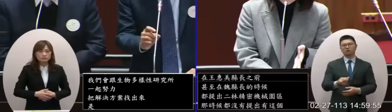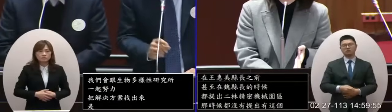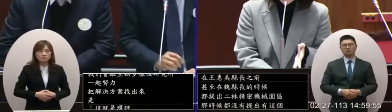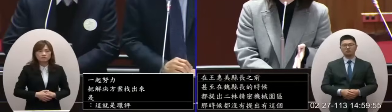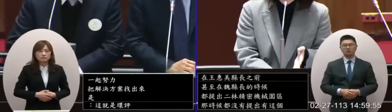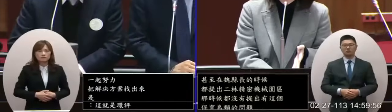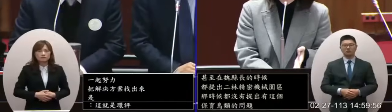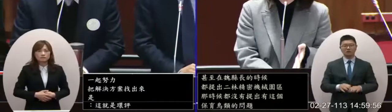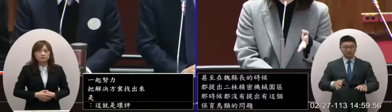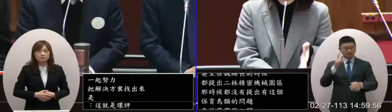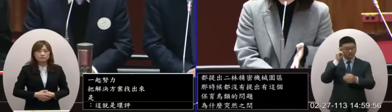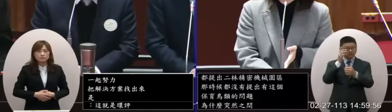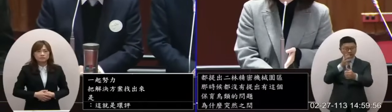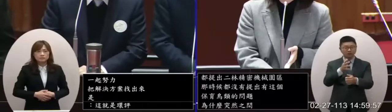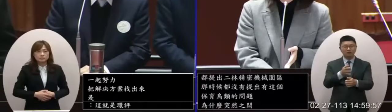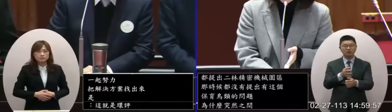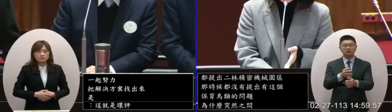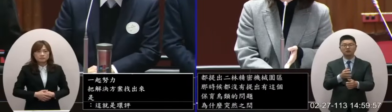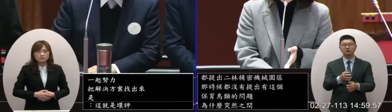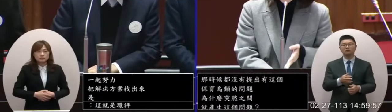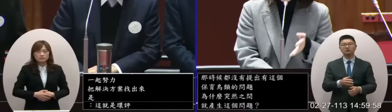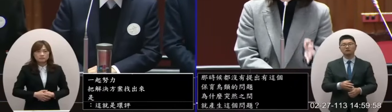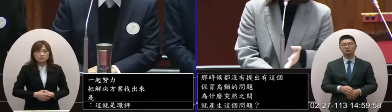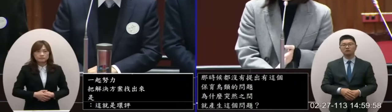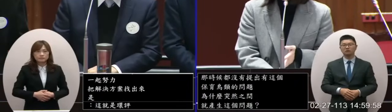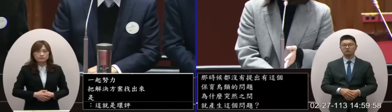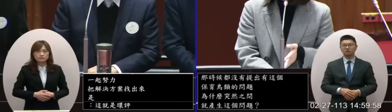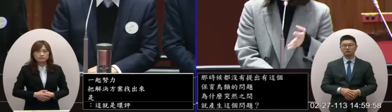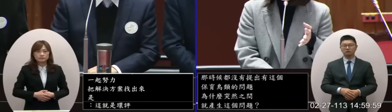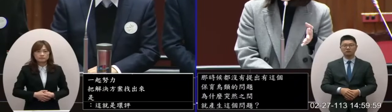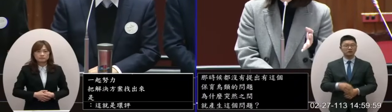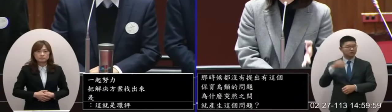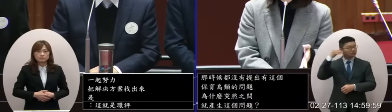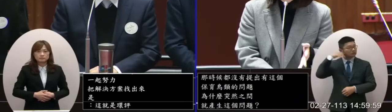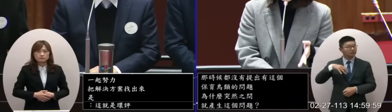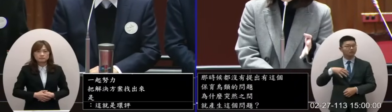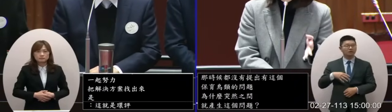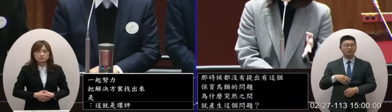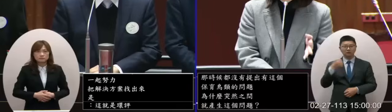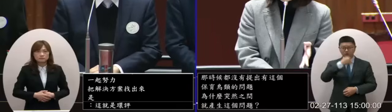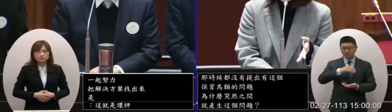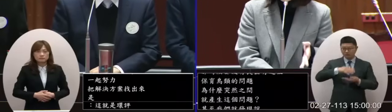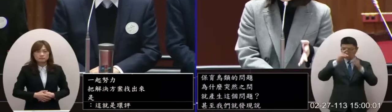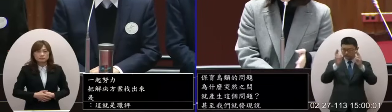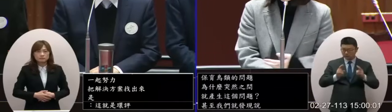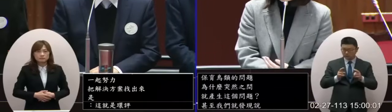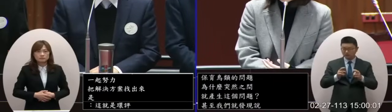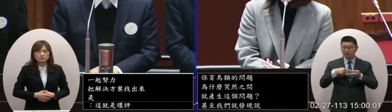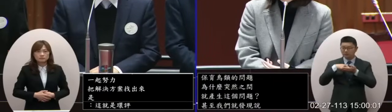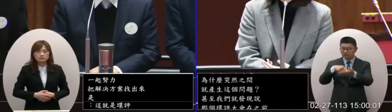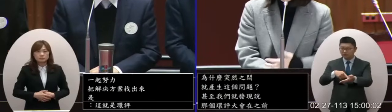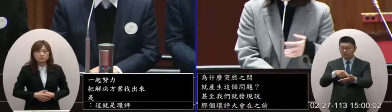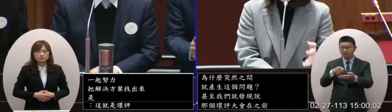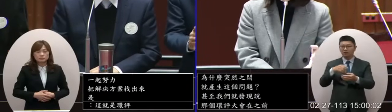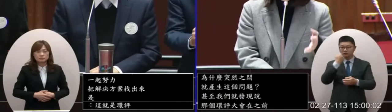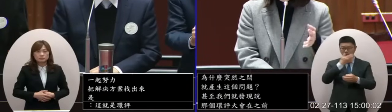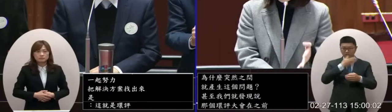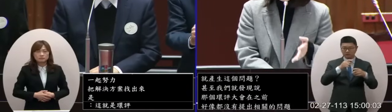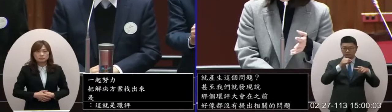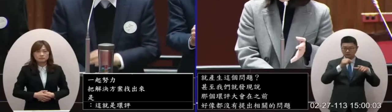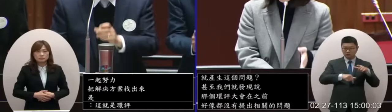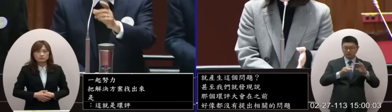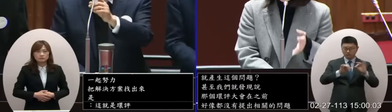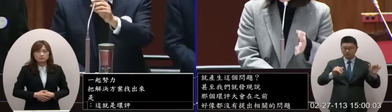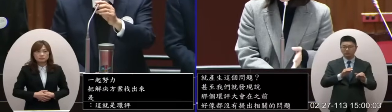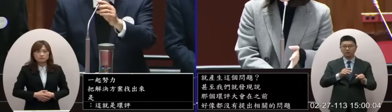要请教的就是，为什么在嘉义是台积电可以使用台糖的农地，而